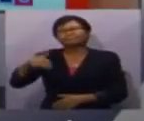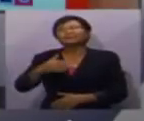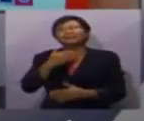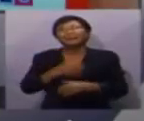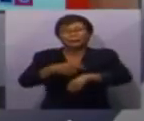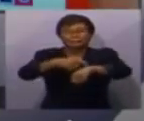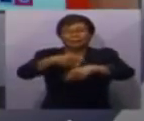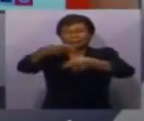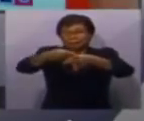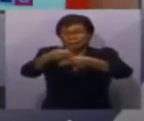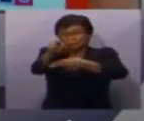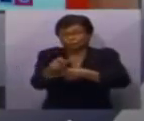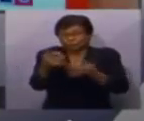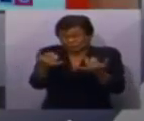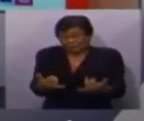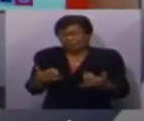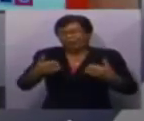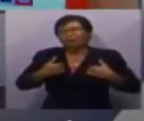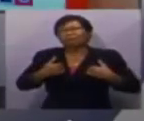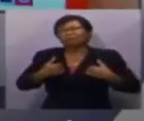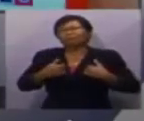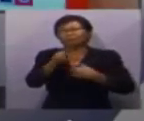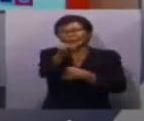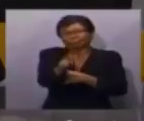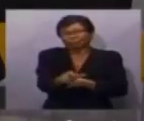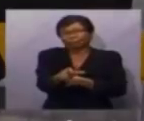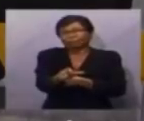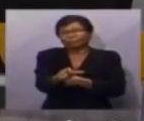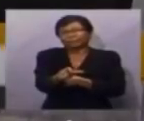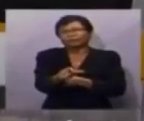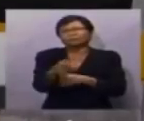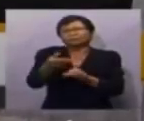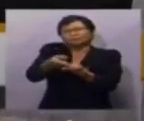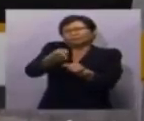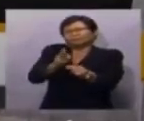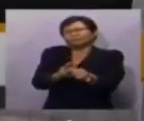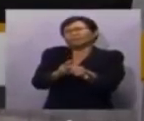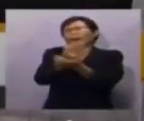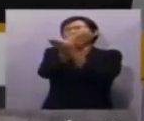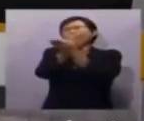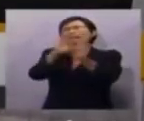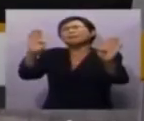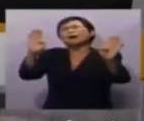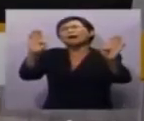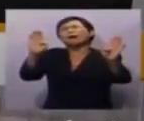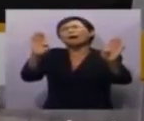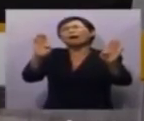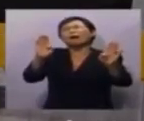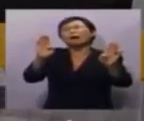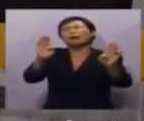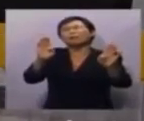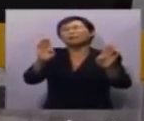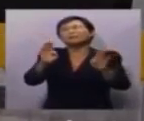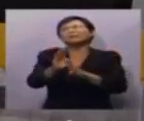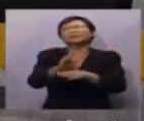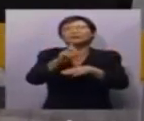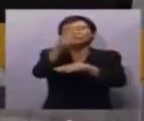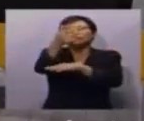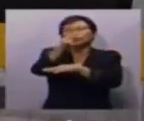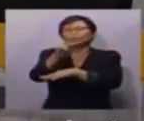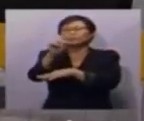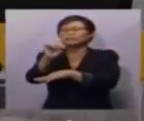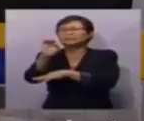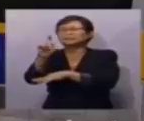Baik, sesi penamaan calon hari ini turut menyaksikan seorang calon menarik diri iaitu calon bebas Kanafati Krishnan di Dun